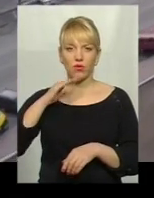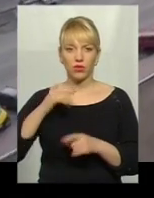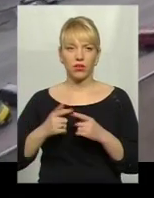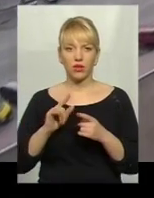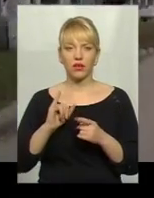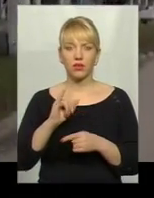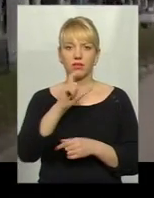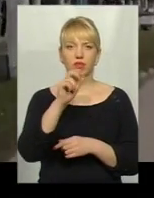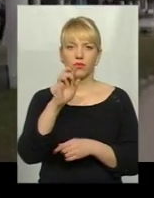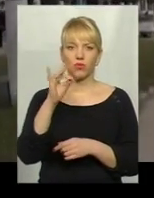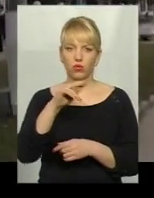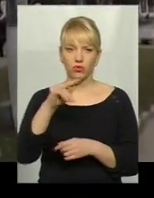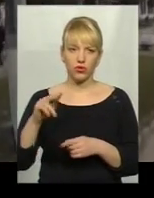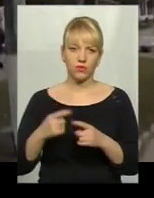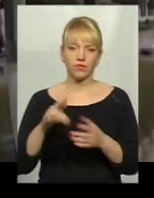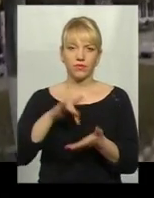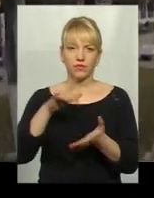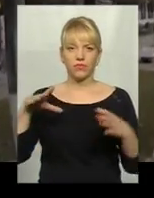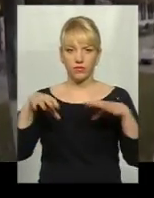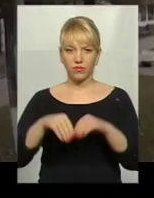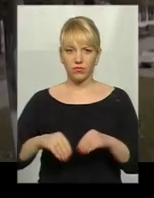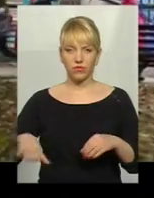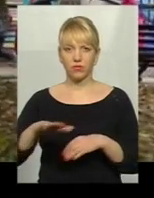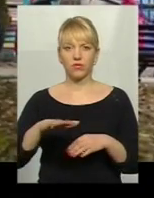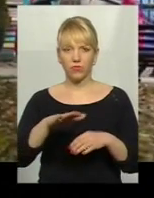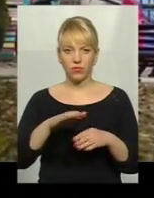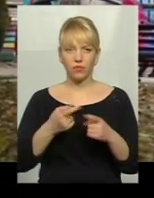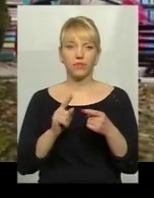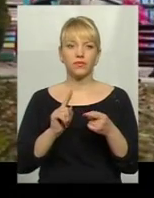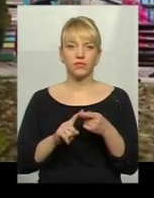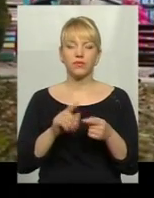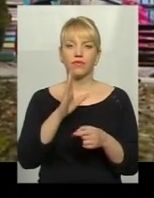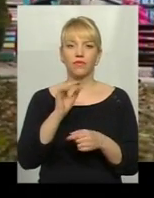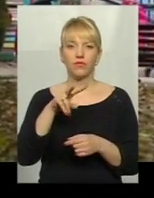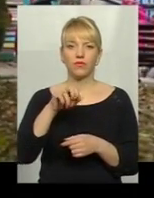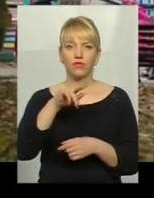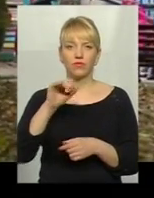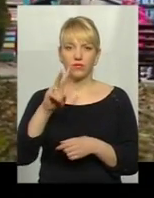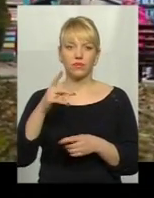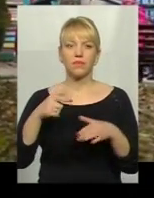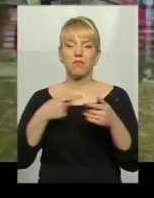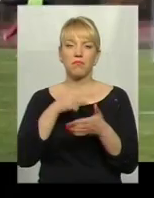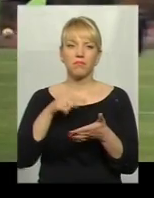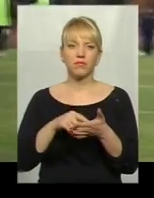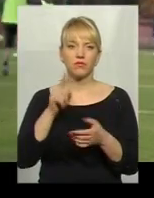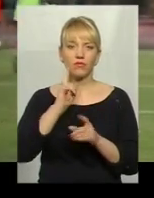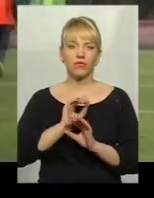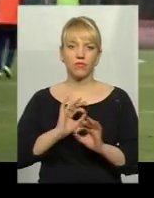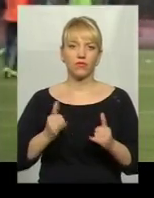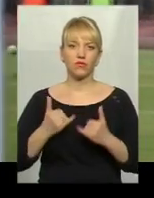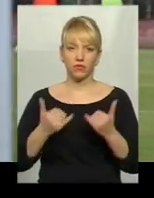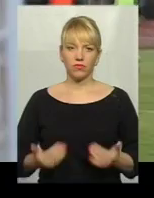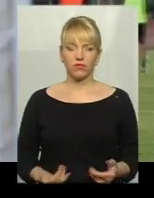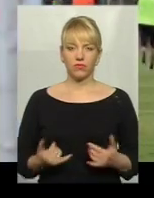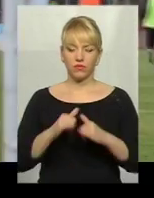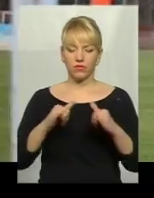Збруча. Центр об'єднаної громади – місто Волочиськ, місто комфортне для життя. Розвиває громада і